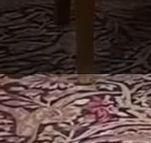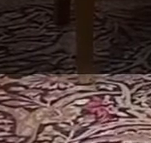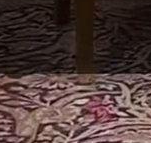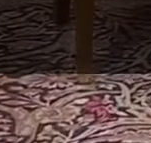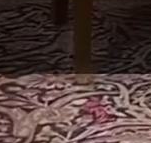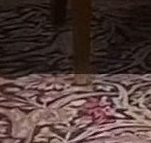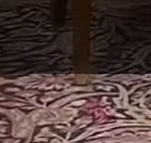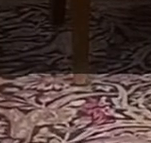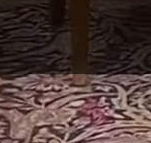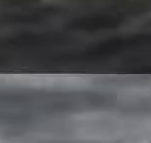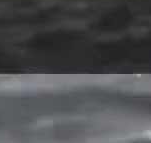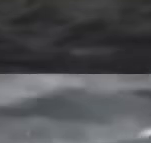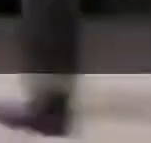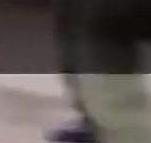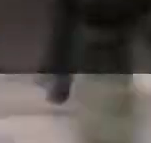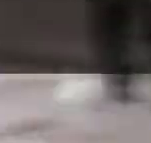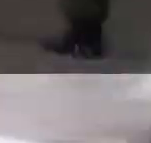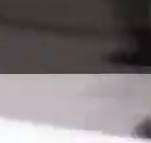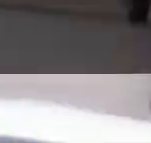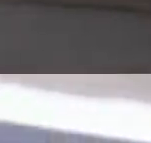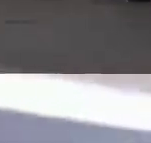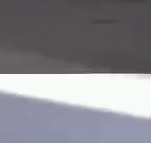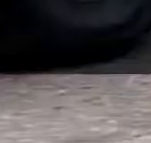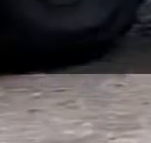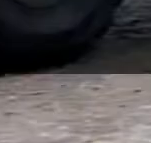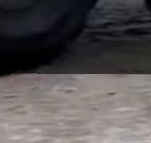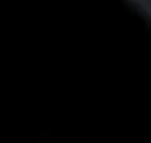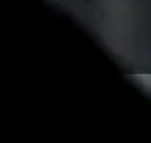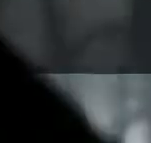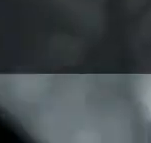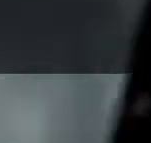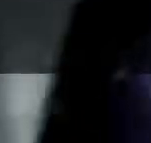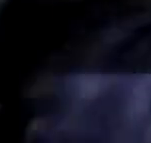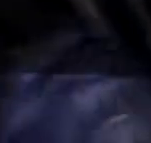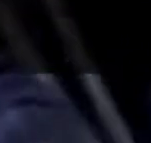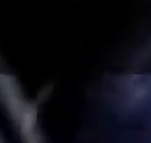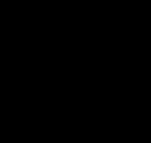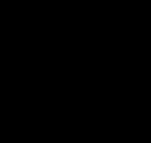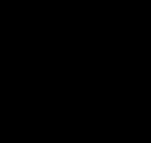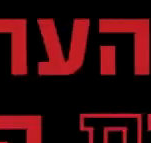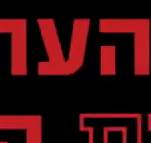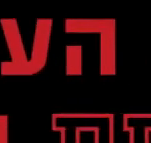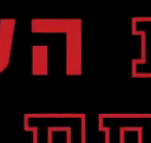השלכות אדירות על העולם. בקייב מנסים להרגיע את הרוחות ואומרים, יש תקווה.